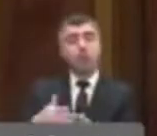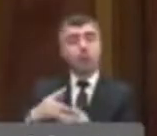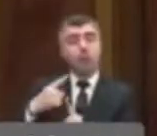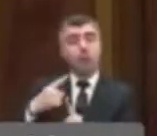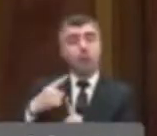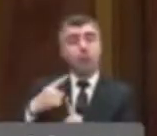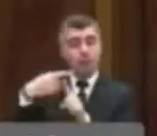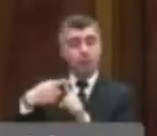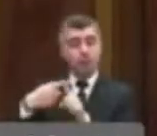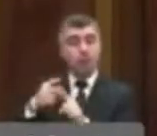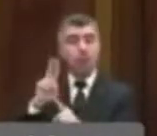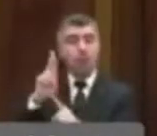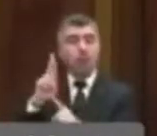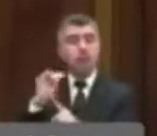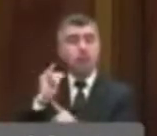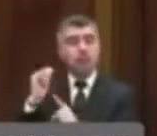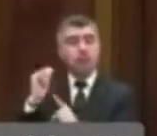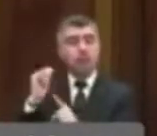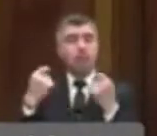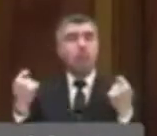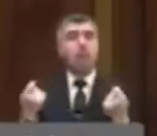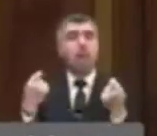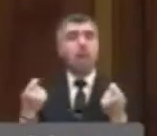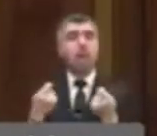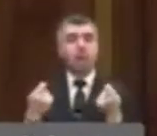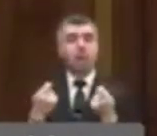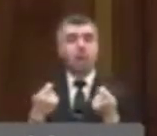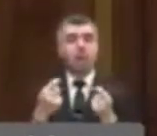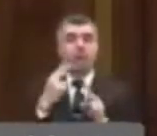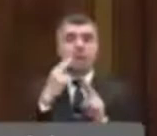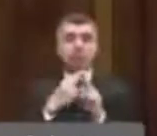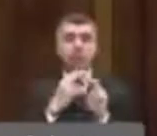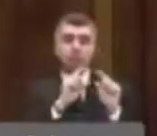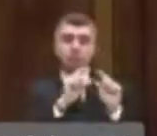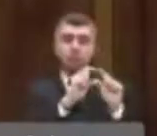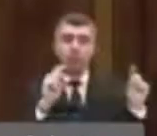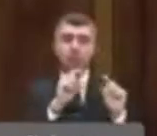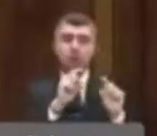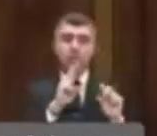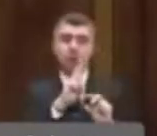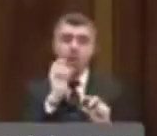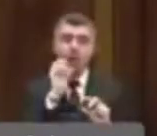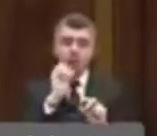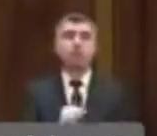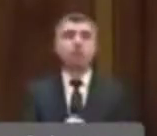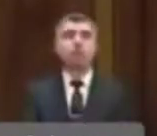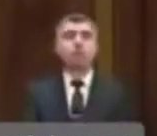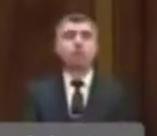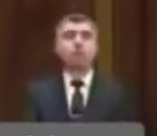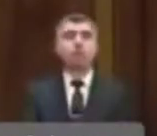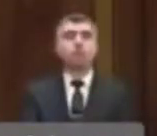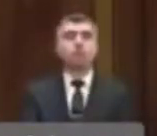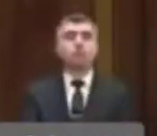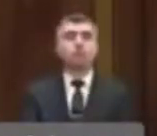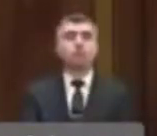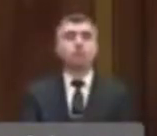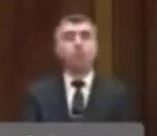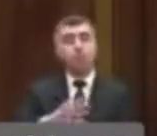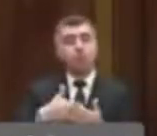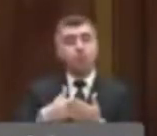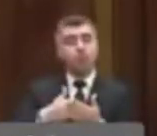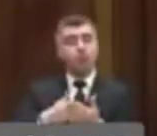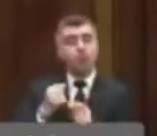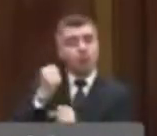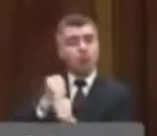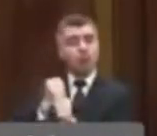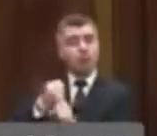للرعاية السامية ديالو للمهرجانات ذات الصدى العالمي، وبفضل رؤية شديدة لصاحب الجلالة أصبح المغرب